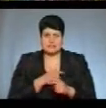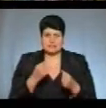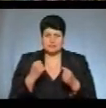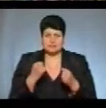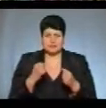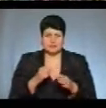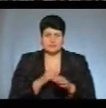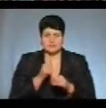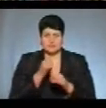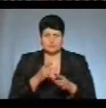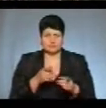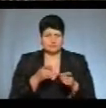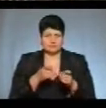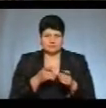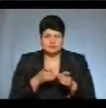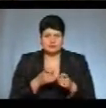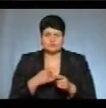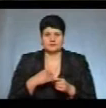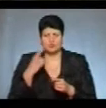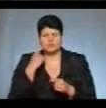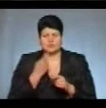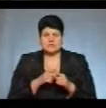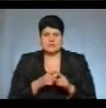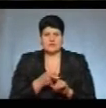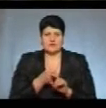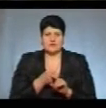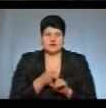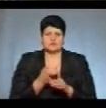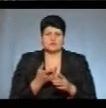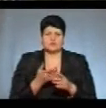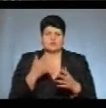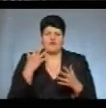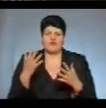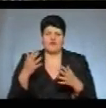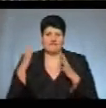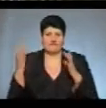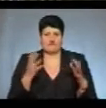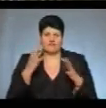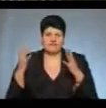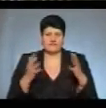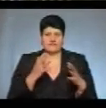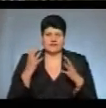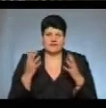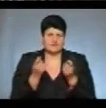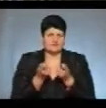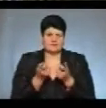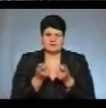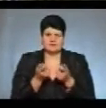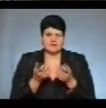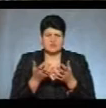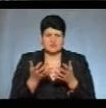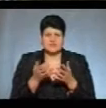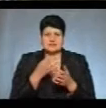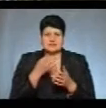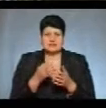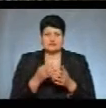не справляються з стрільбою. Через, думаю, що це пов'язане з вистою, тому що вітер на стрільбі ще практично він незначний, і сказати, що